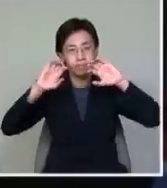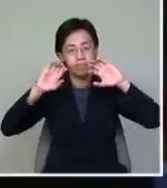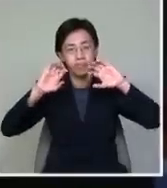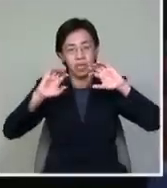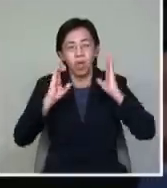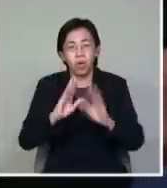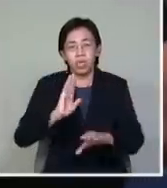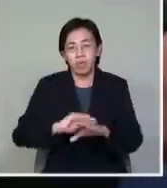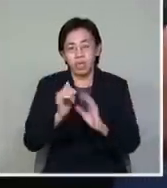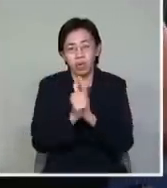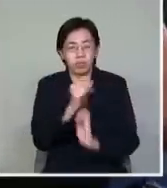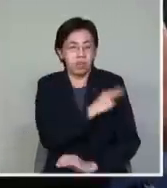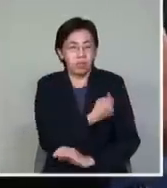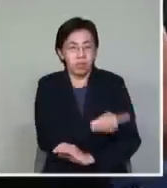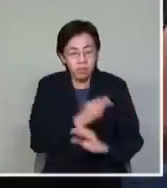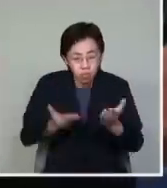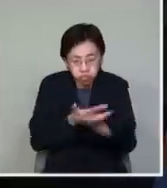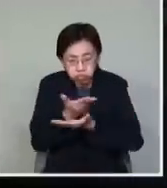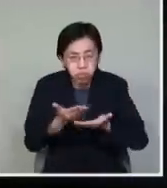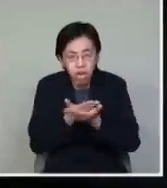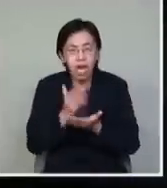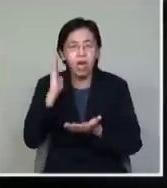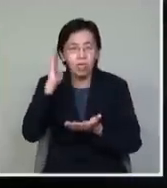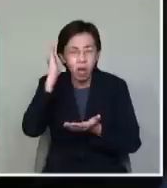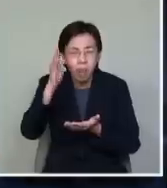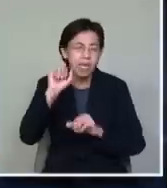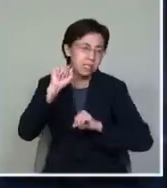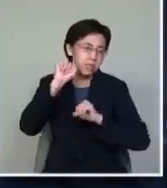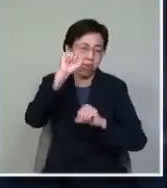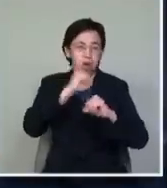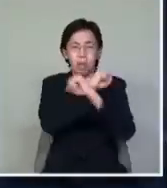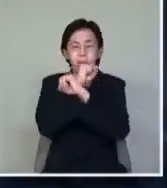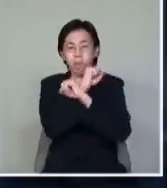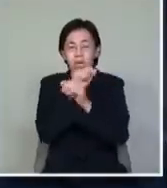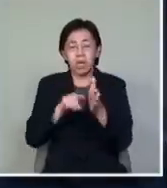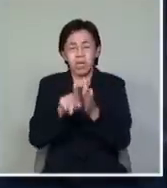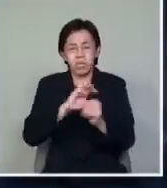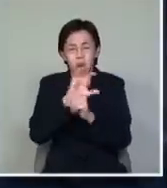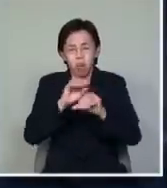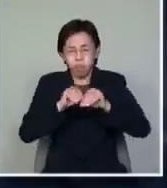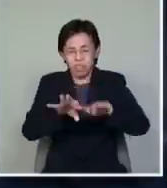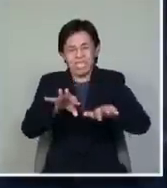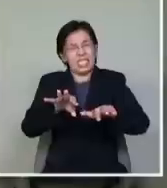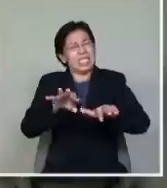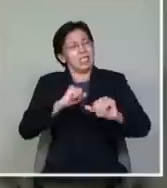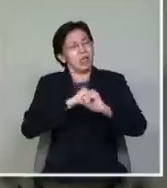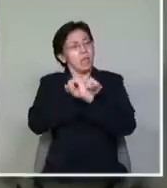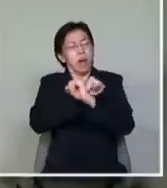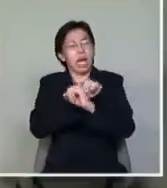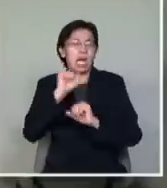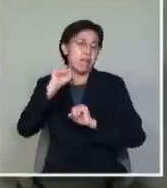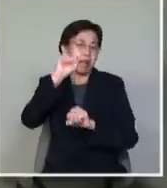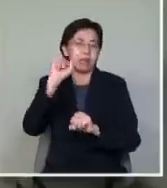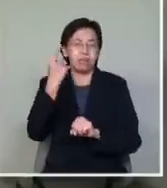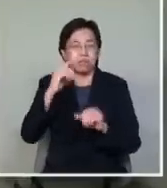านสาธารณสุขครั้งสำคัญเกี่ยวกับการใช้มาตรการคุมเข้มเพื่อการควบคุมการระบาดของไวรัสอีกระลอกหนึ่งนะคะเ